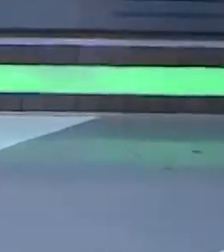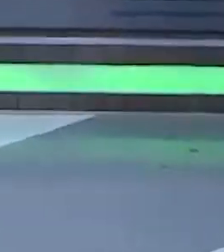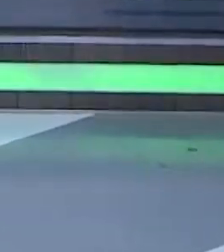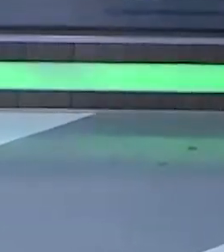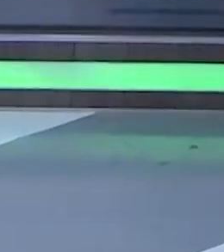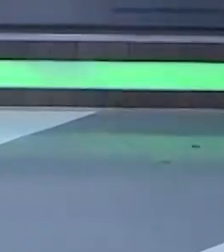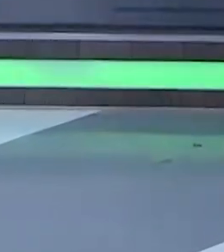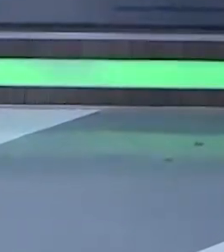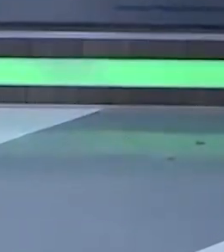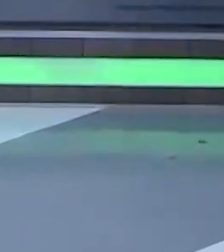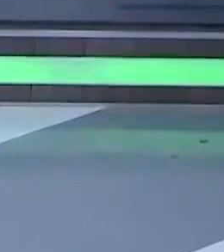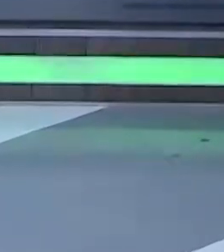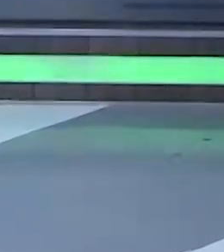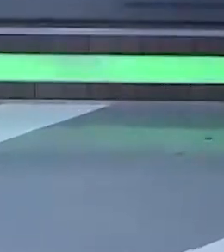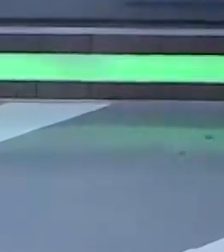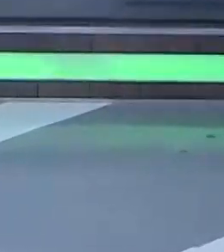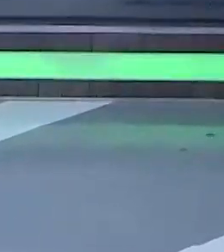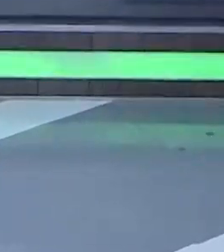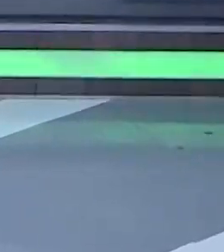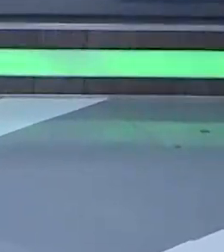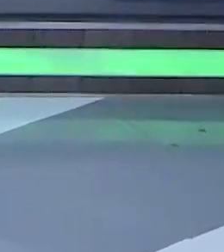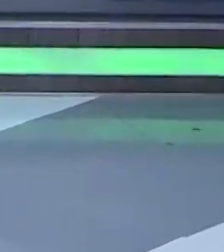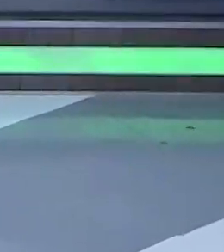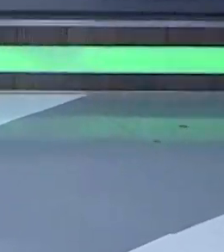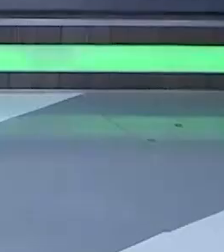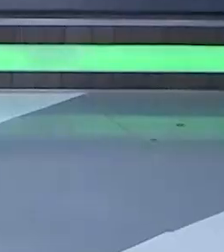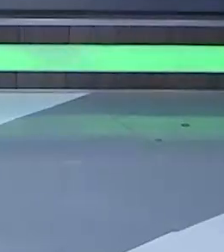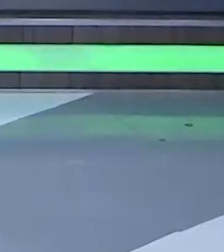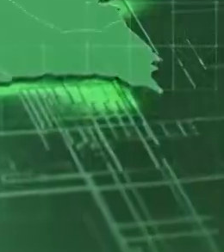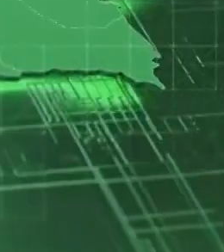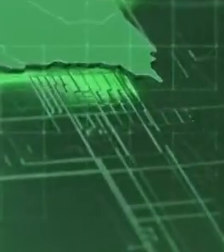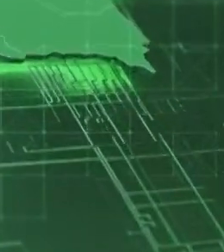продолжим информационный час на телеканале «Алматы». Смотрите сегодня в выпуске.